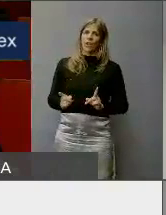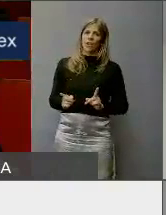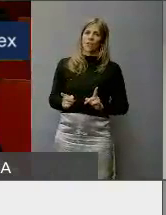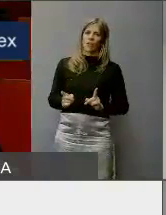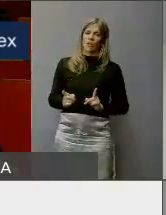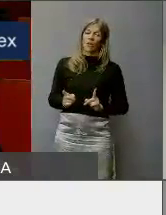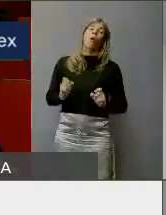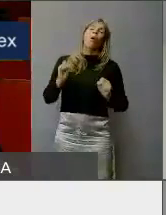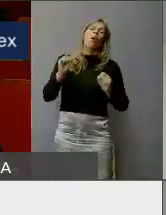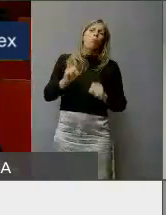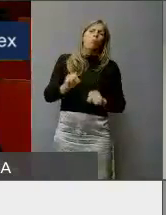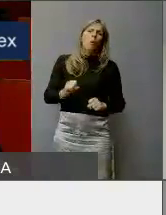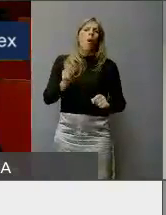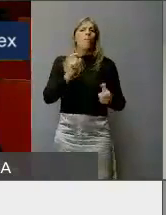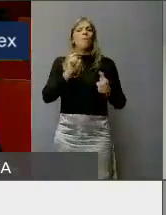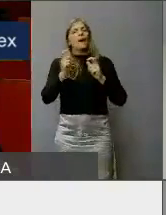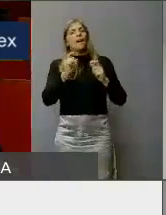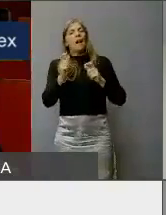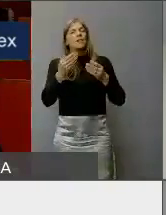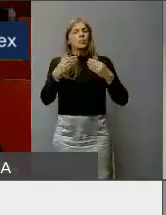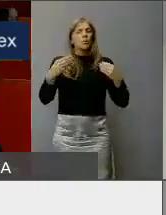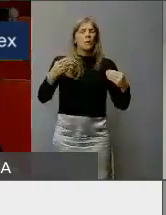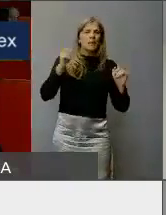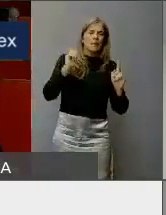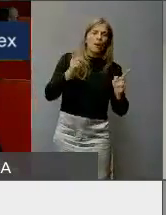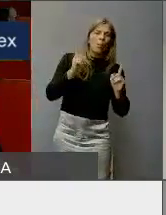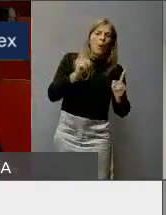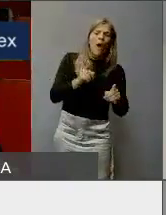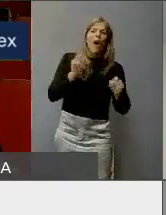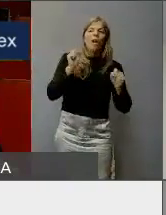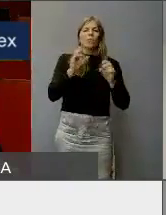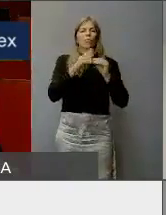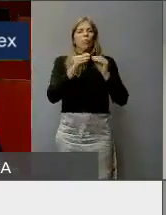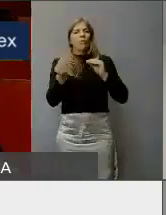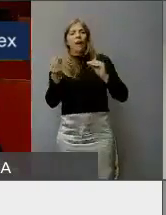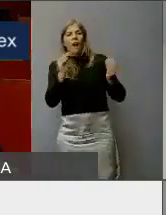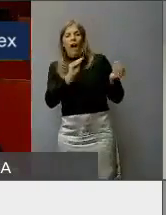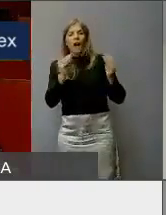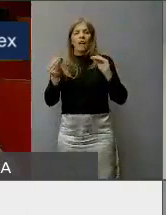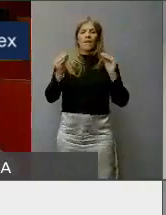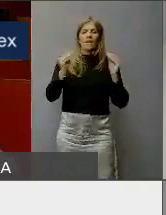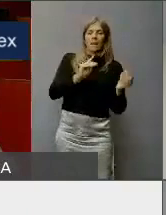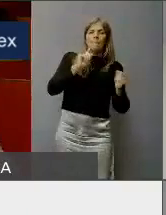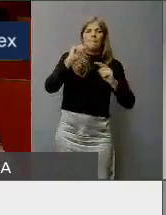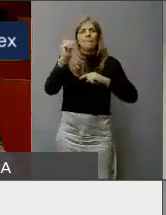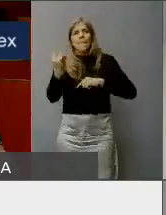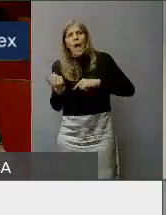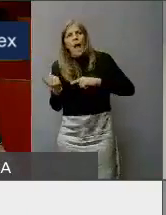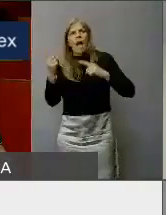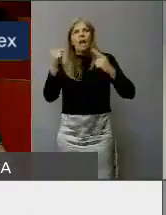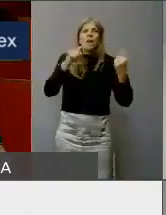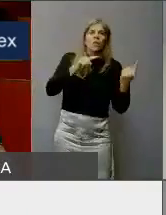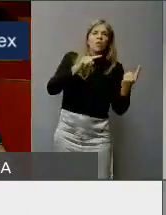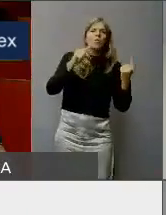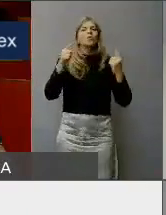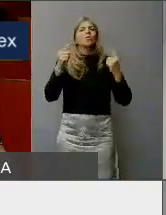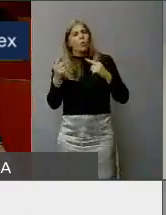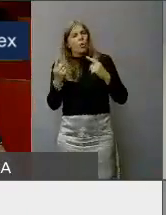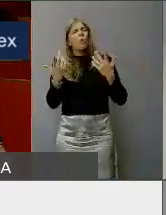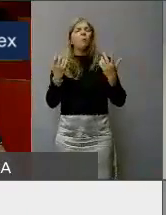su quello che si potrebbe fare su quello che potrebbe è meglio fare o meglio